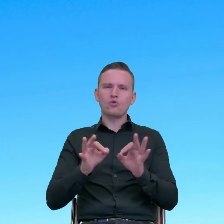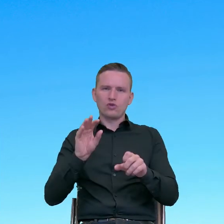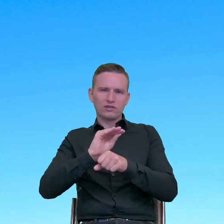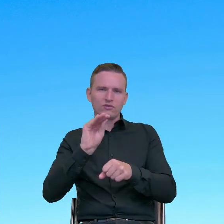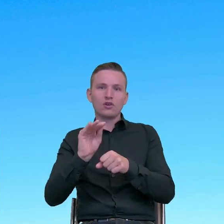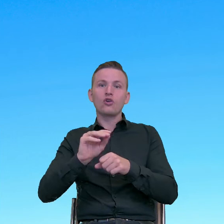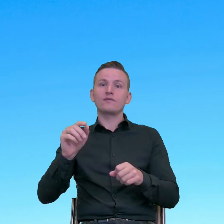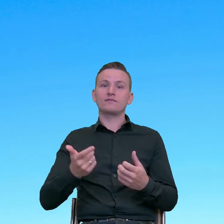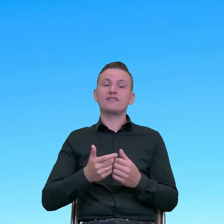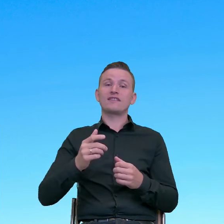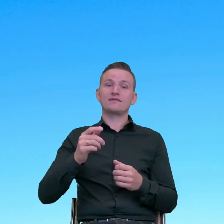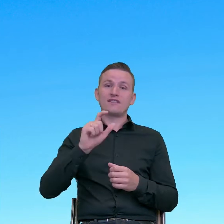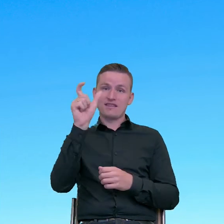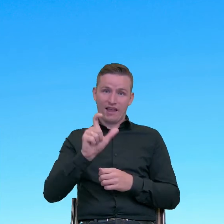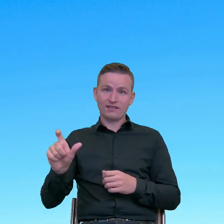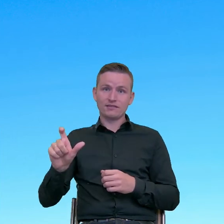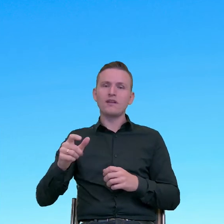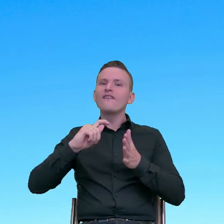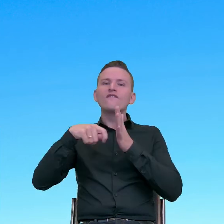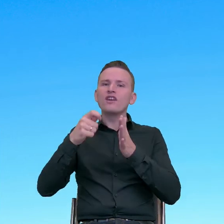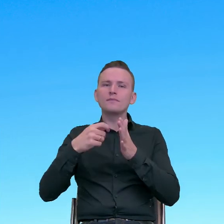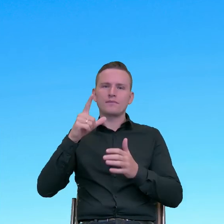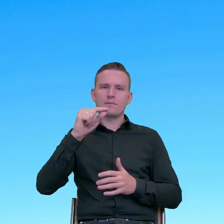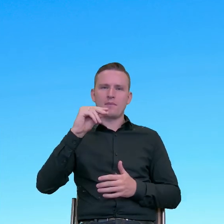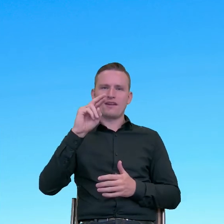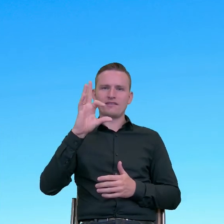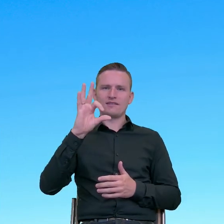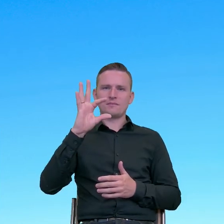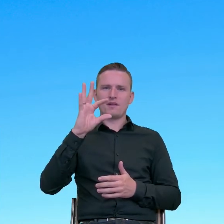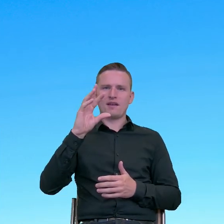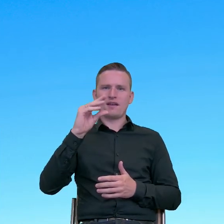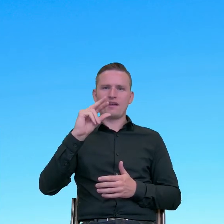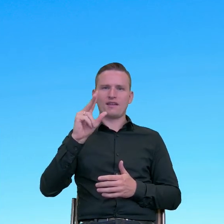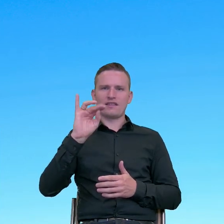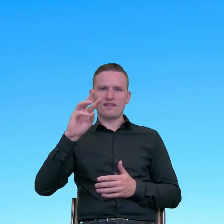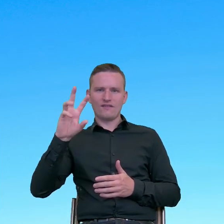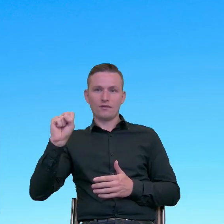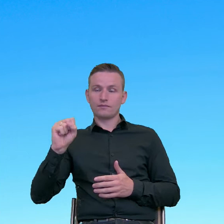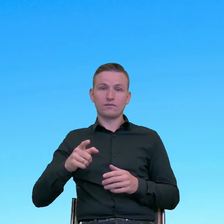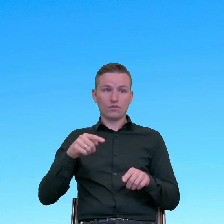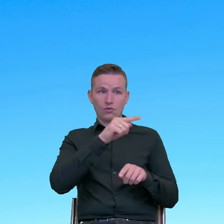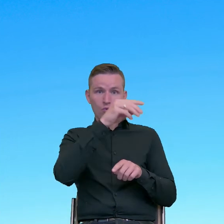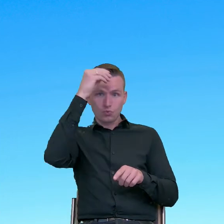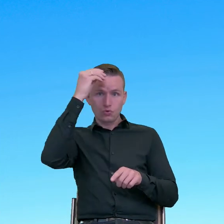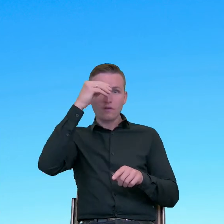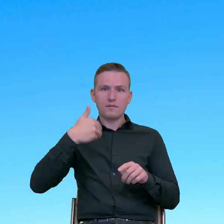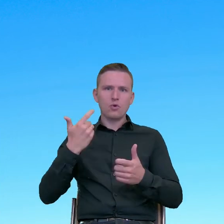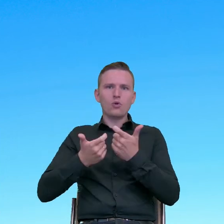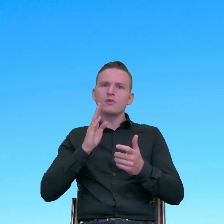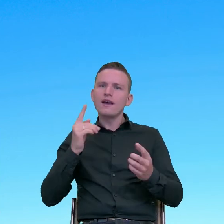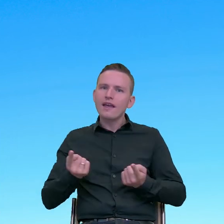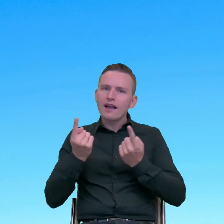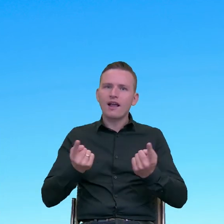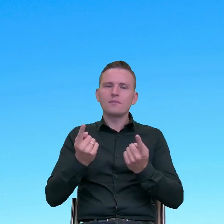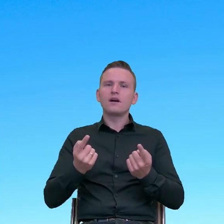film Perspektywa. Uczniowie przygotowali pełen emocji spot reklamowy, w którym pokazują, jak ważna jest dostępność we